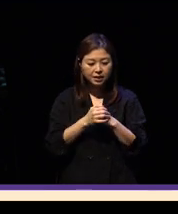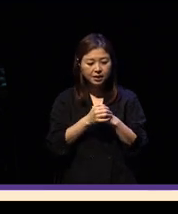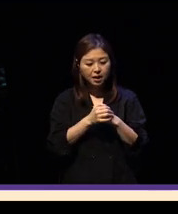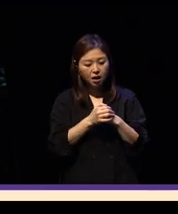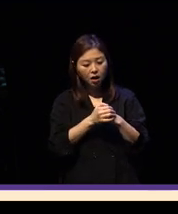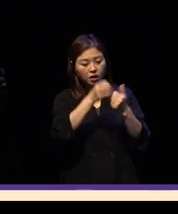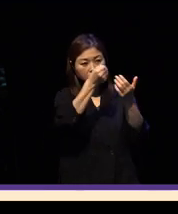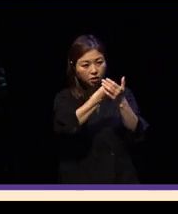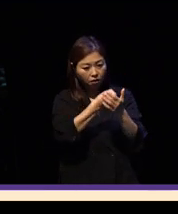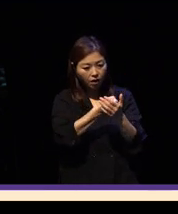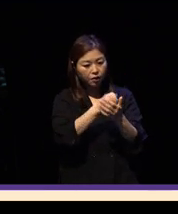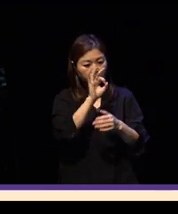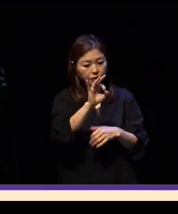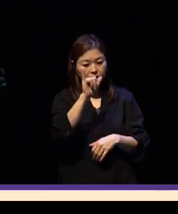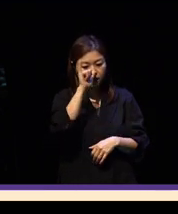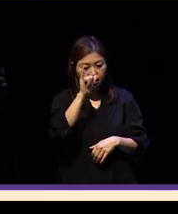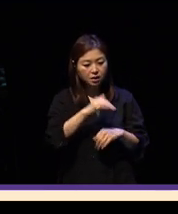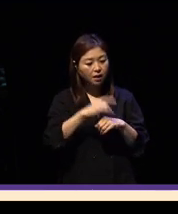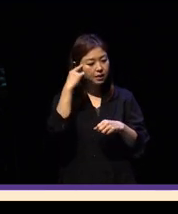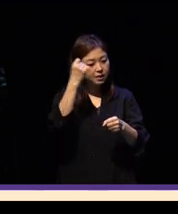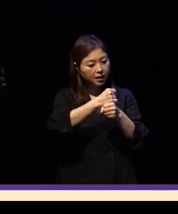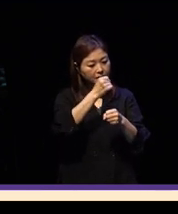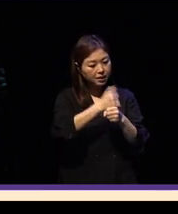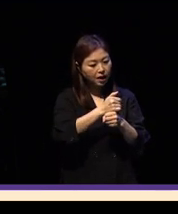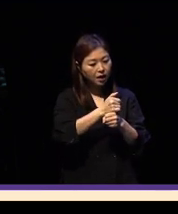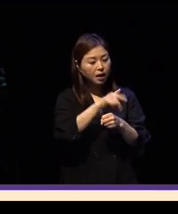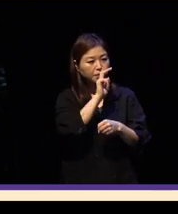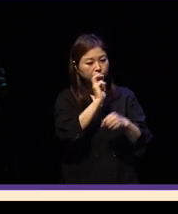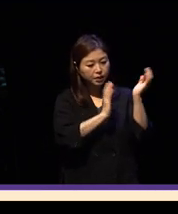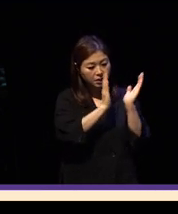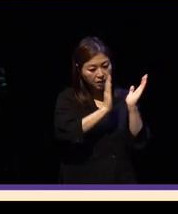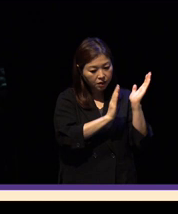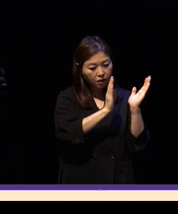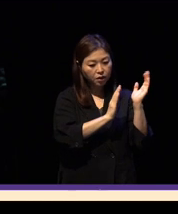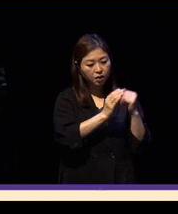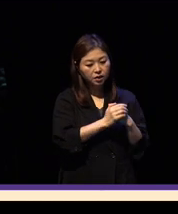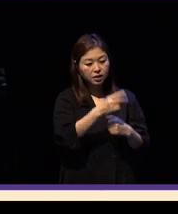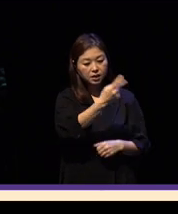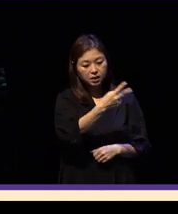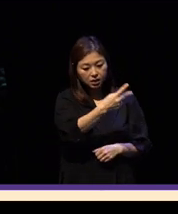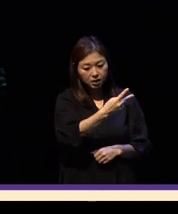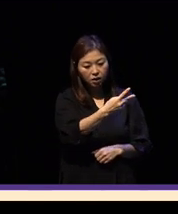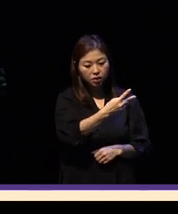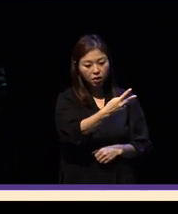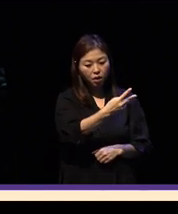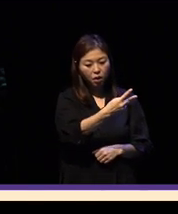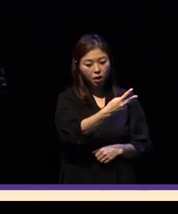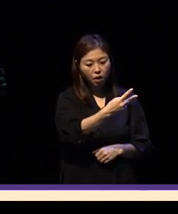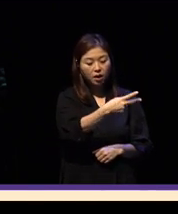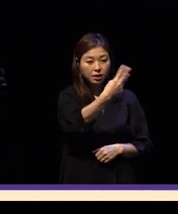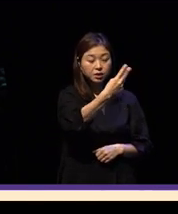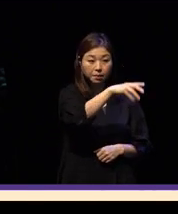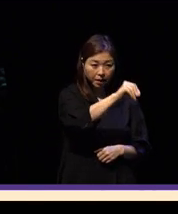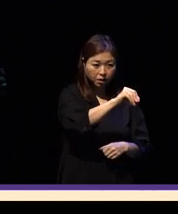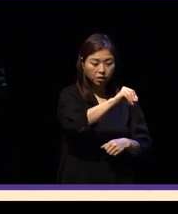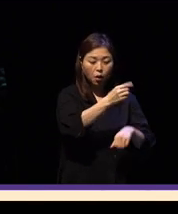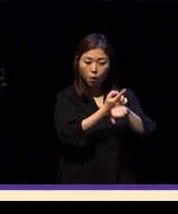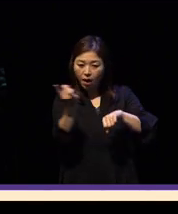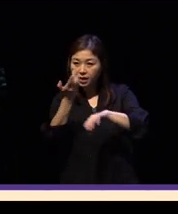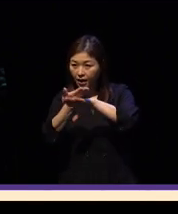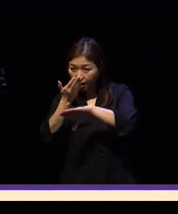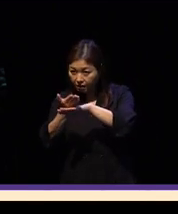뮤지컬 3천만 원, 그 외 나머지 기초예술 분야들은 2,500만으로 동의 정액 지원합니다.